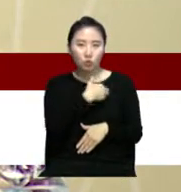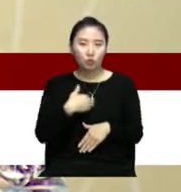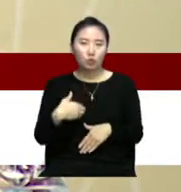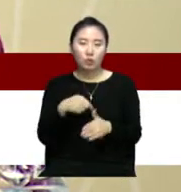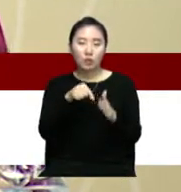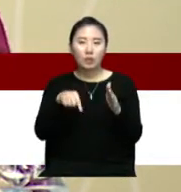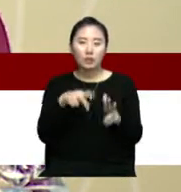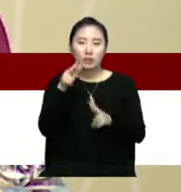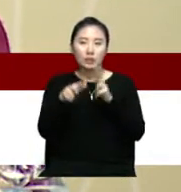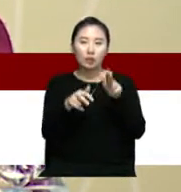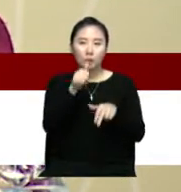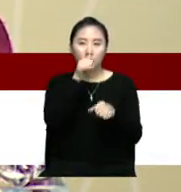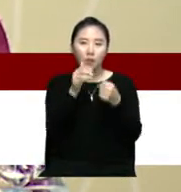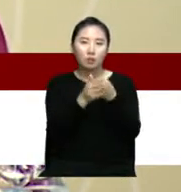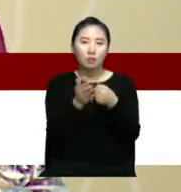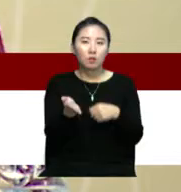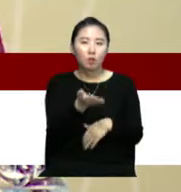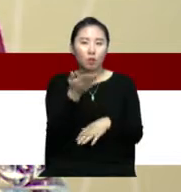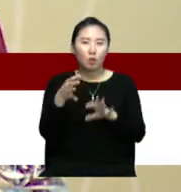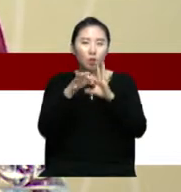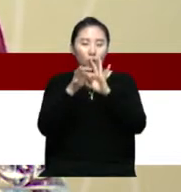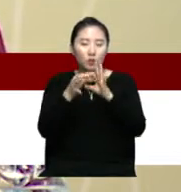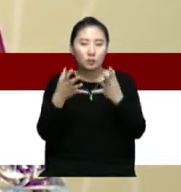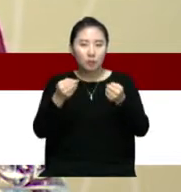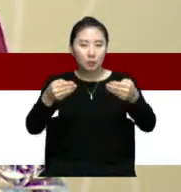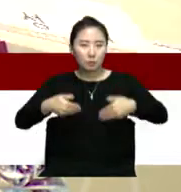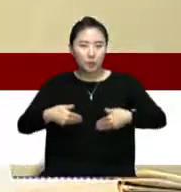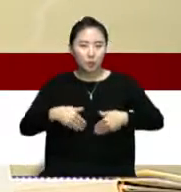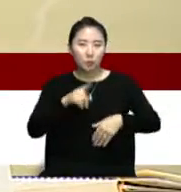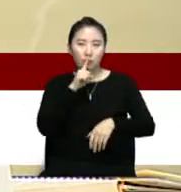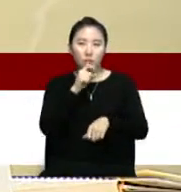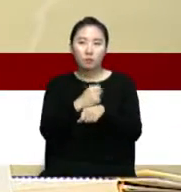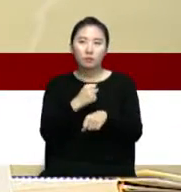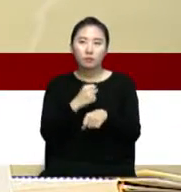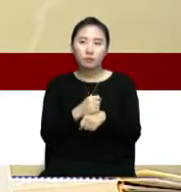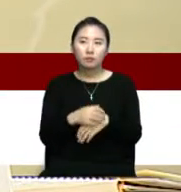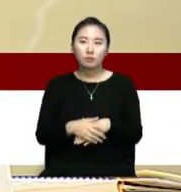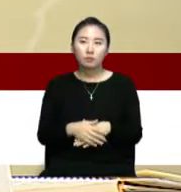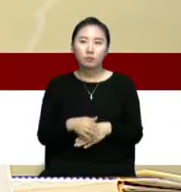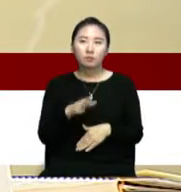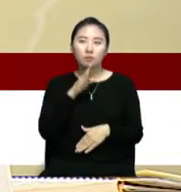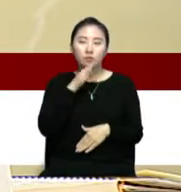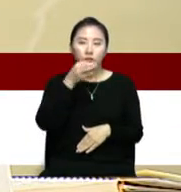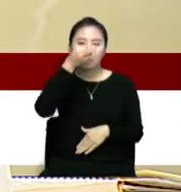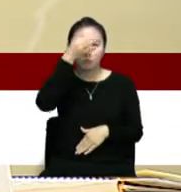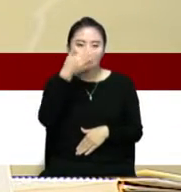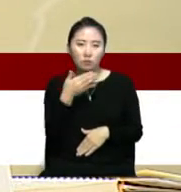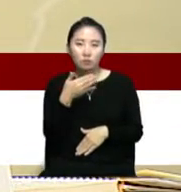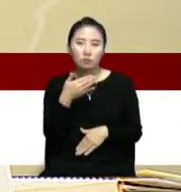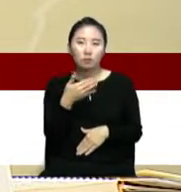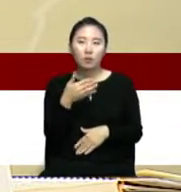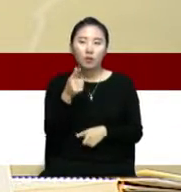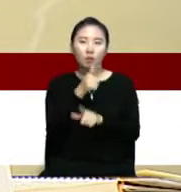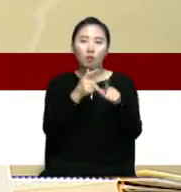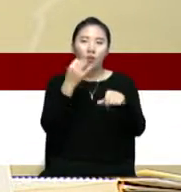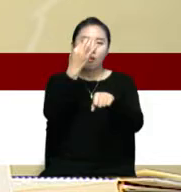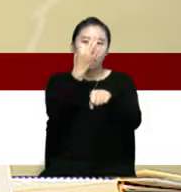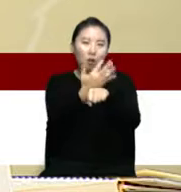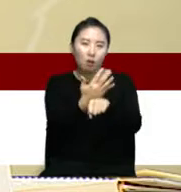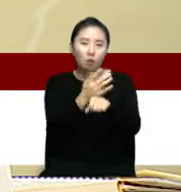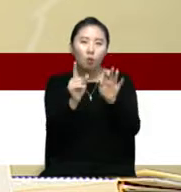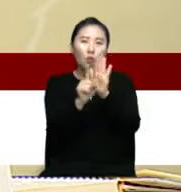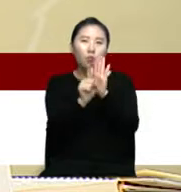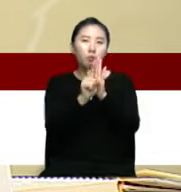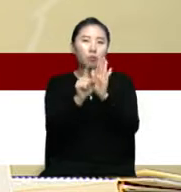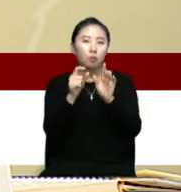그런 사업들도 있으니까 여러분들이 관심을 가질 필요가 있고요. 구청장님, 정말 죄송하지만 홍보 수단이 굉장히 단순해요. 지금 종로구